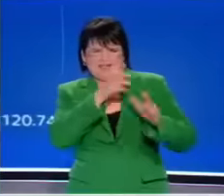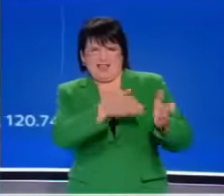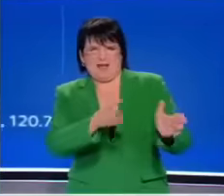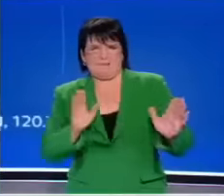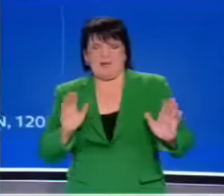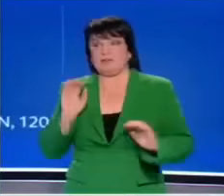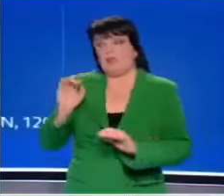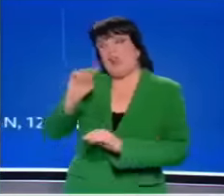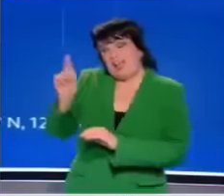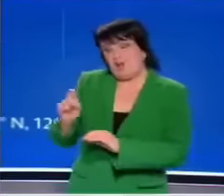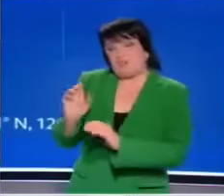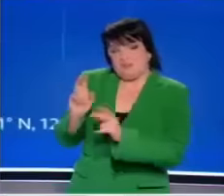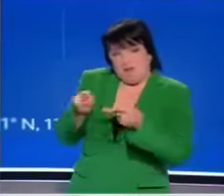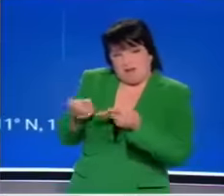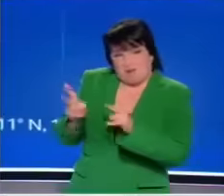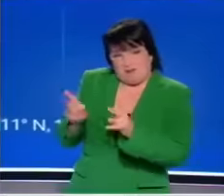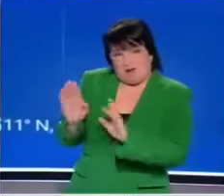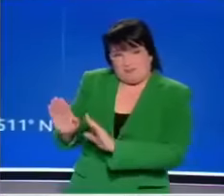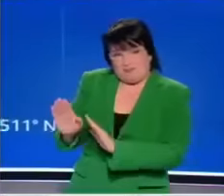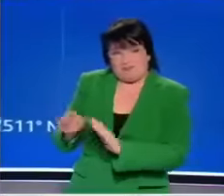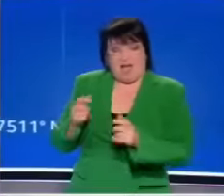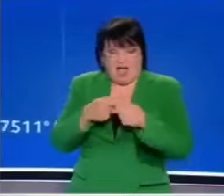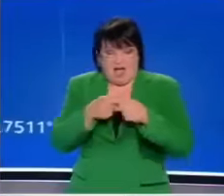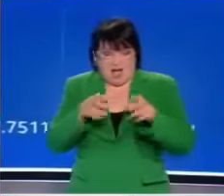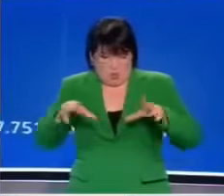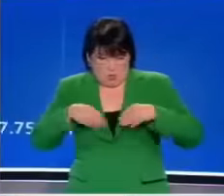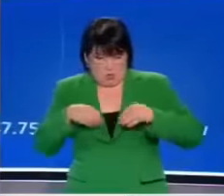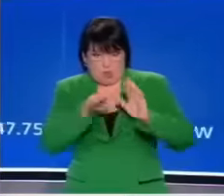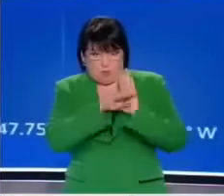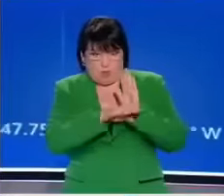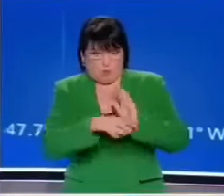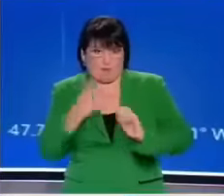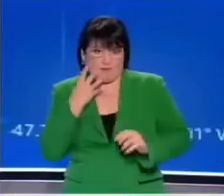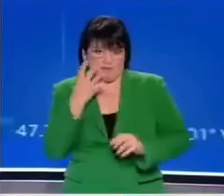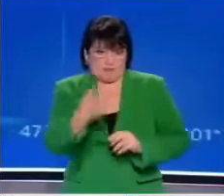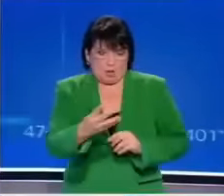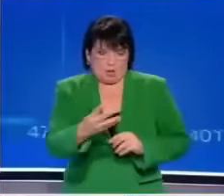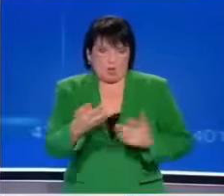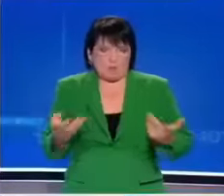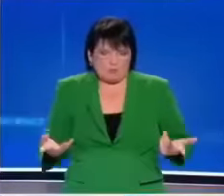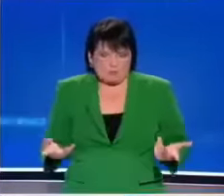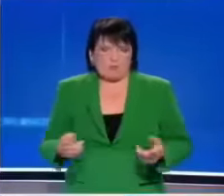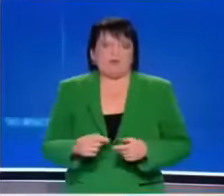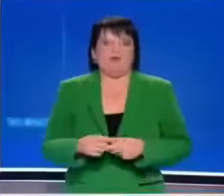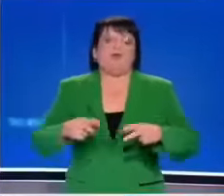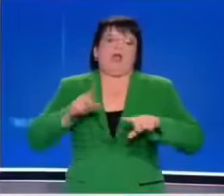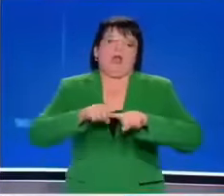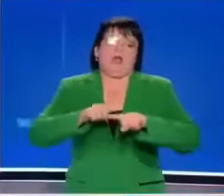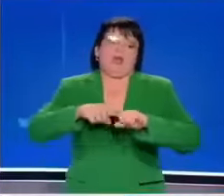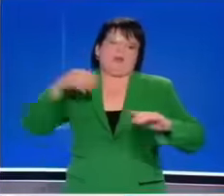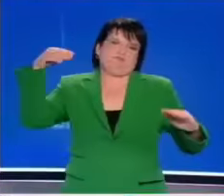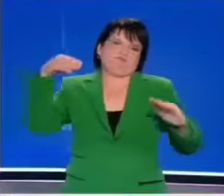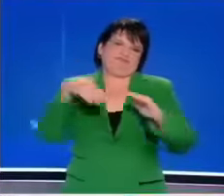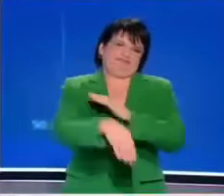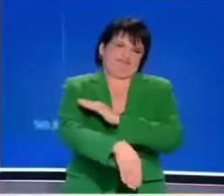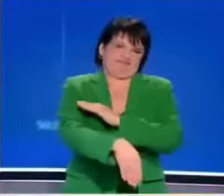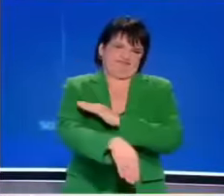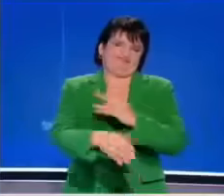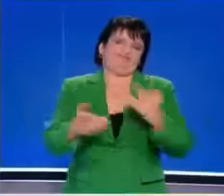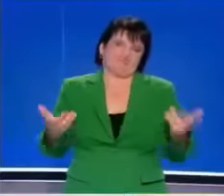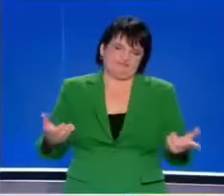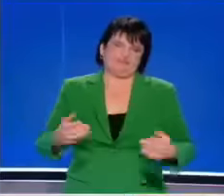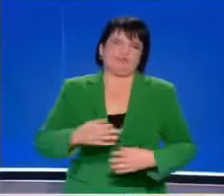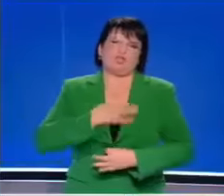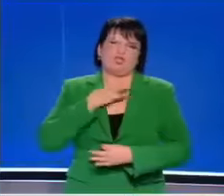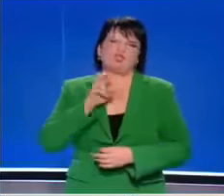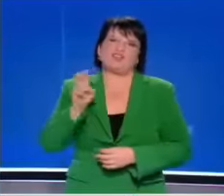θέσω λίγο το ερώτημα λοιπόν και λέει ότι αν εφαρμόσετε αυτό το πρόγραμμα στην τετραετία οδηγείται η χώρα στη οποία και ότι δεν θα έχει μάλιστα